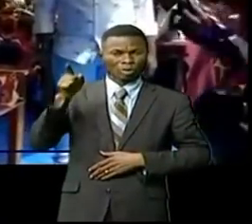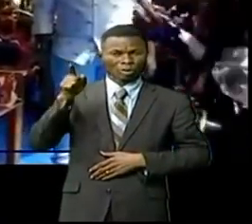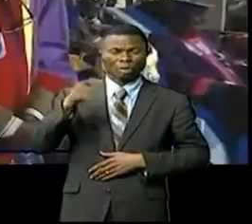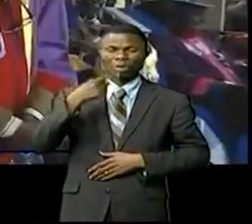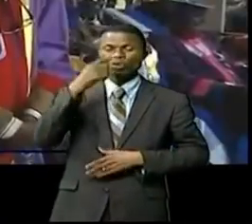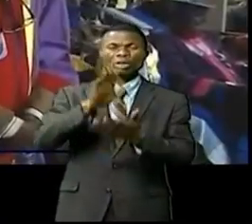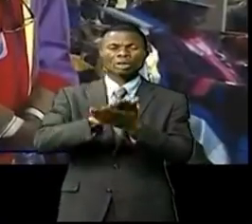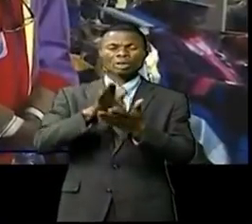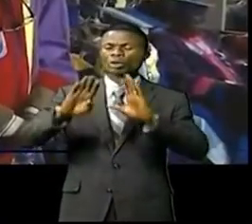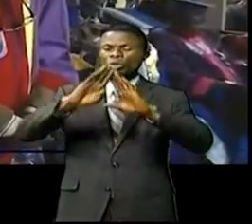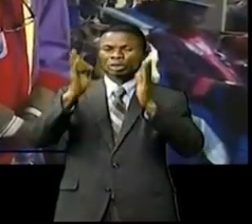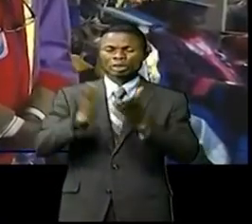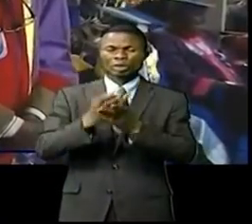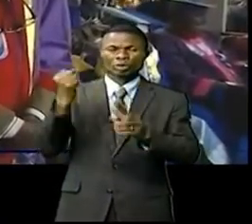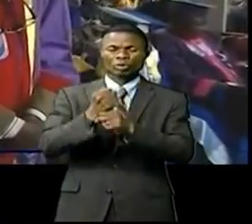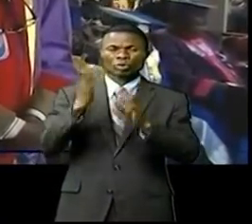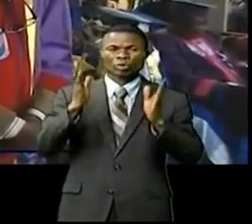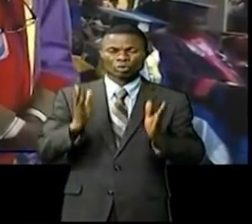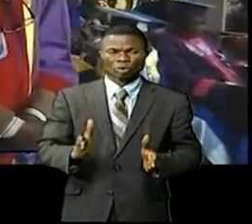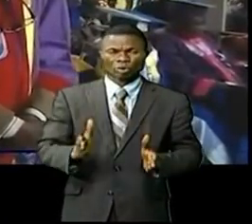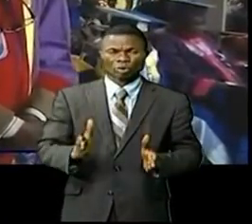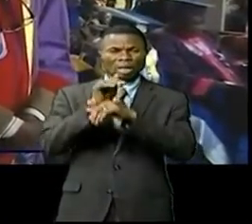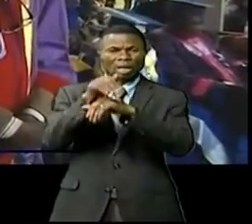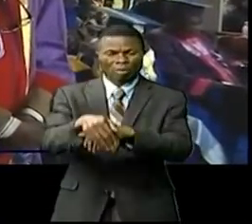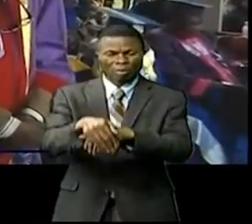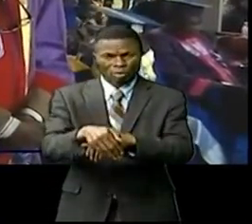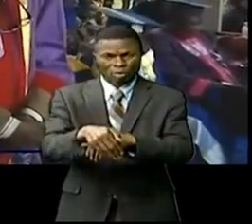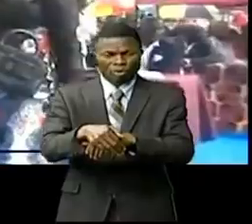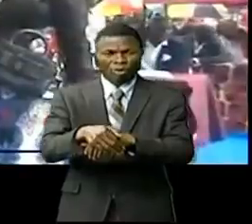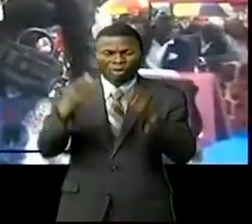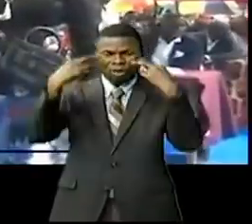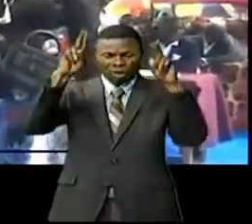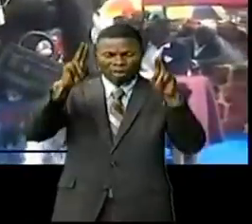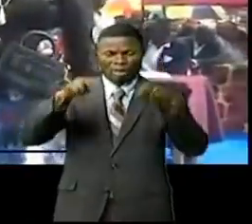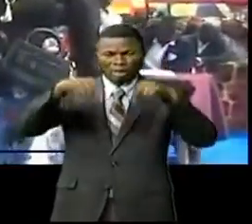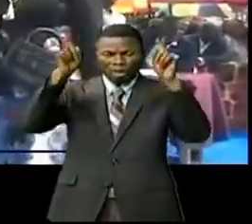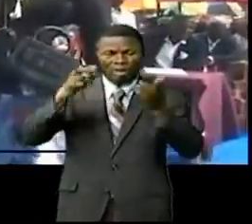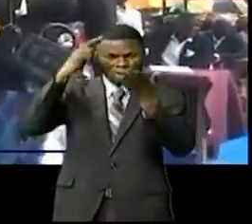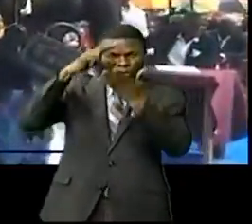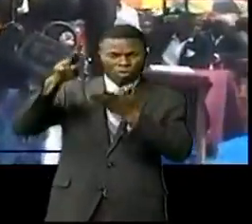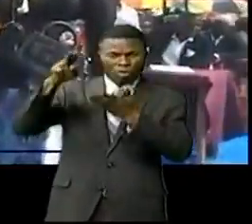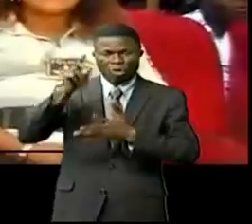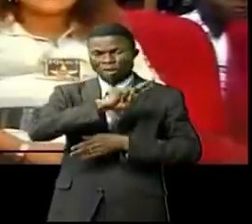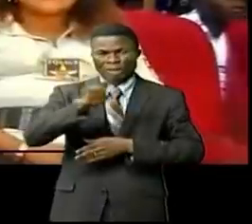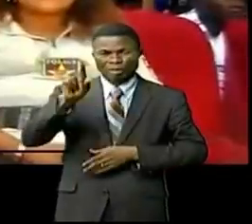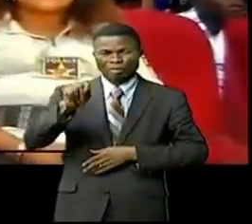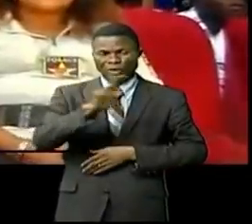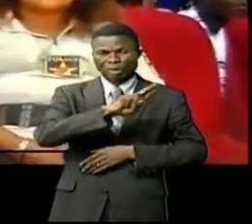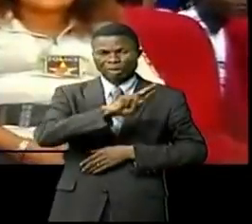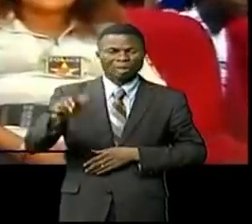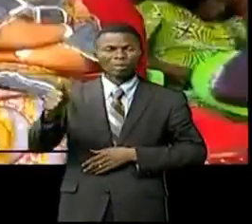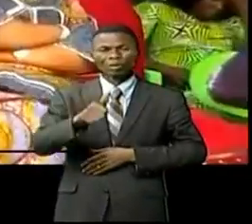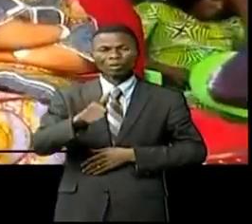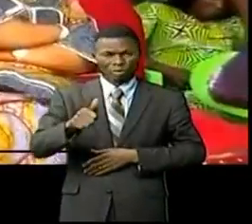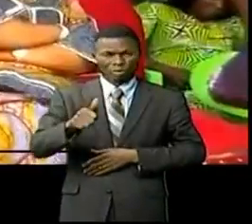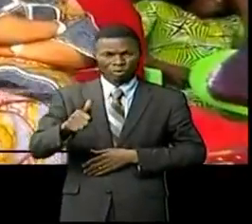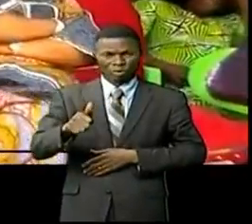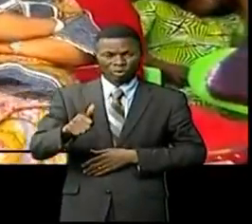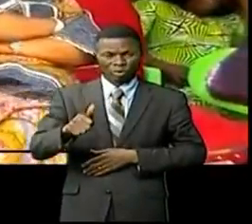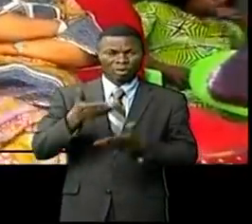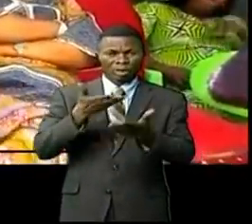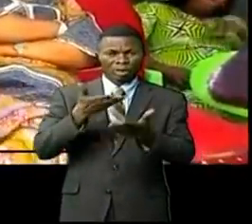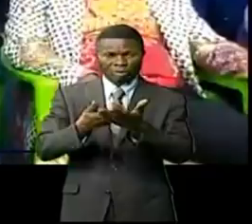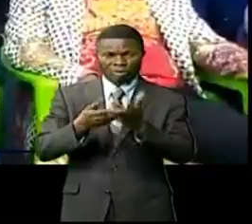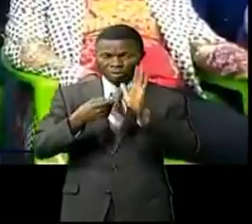féliciter l'ensemble des acteurs qui ont concouru à la réussite de cette année académique 2020-2021. Ceci malgré